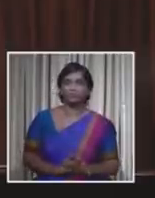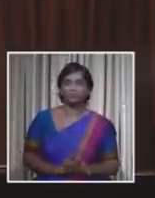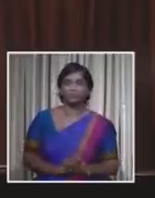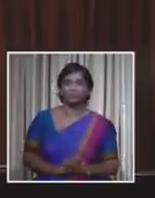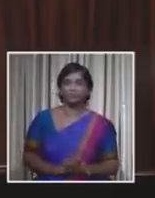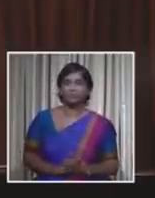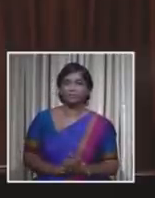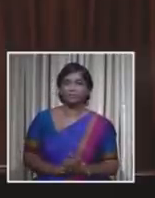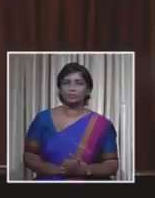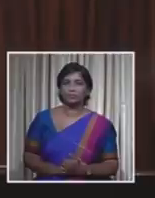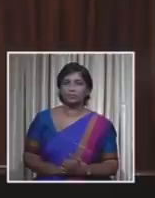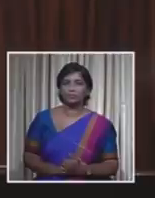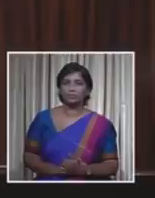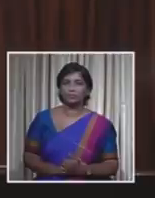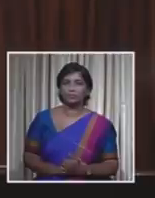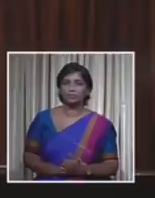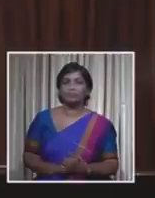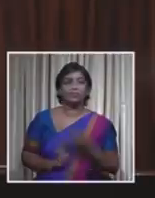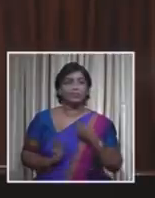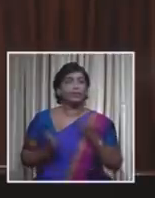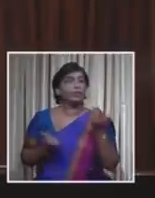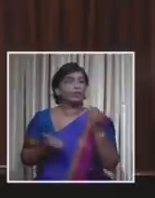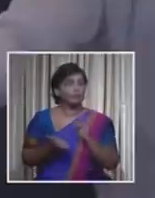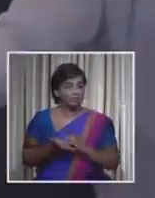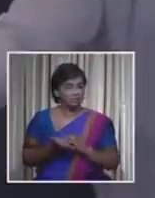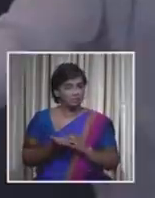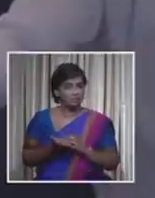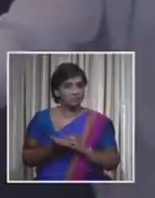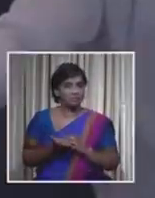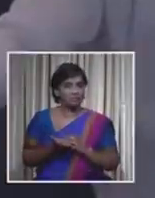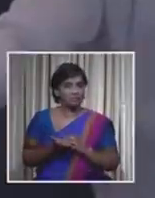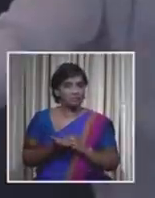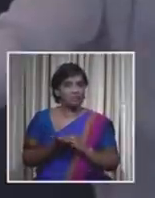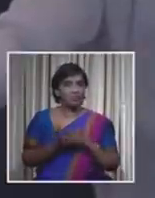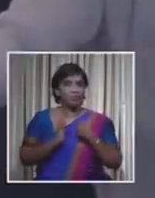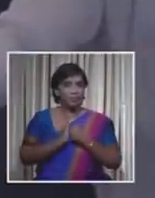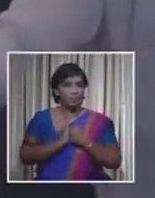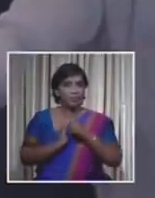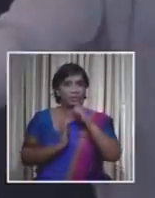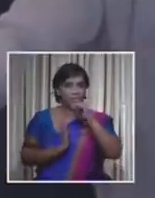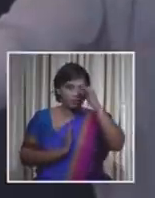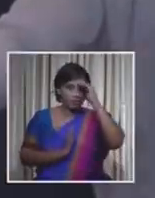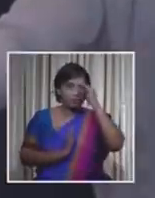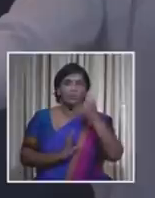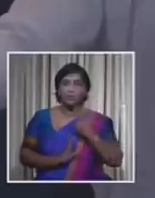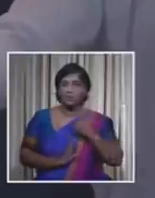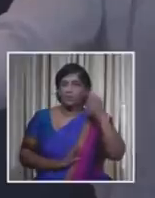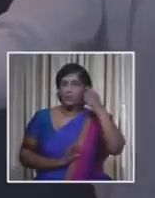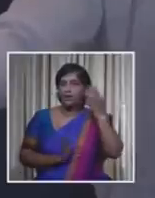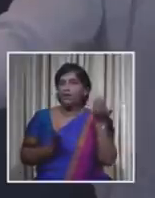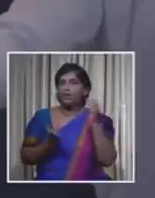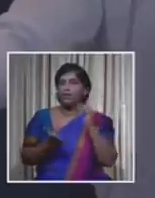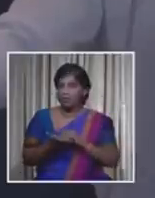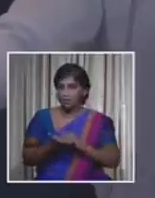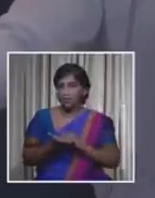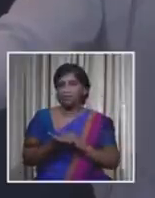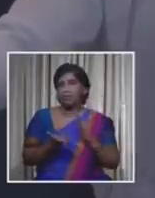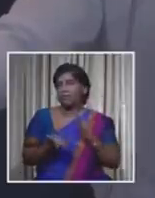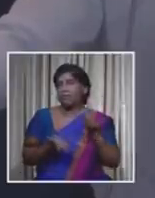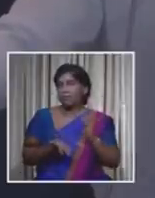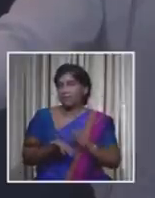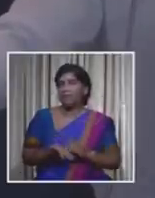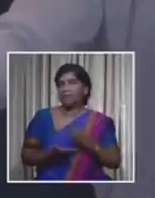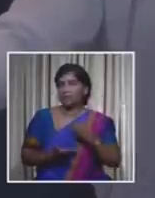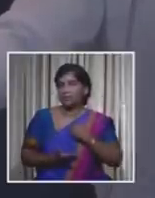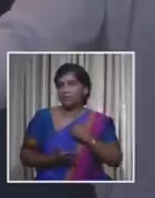මම හිතනවා නැවත වතාවක් කරු කතානායකතුමනි මම හිතනවා නැවත වතාවක්